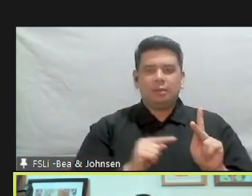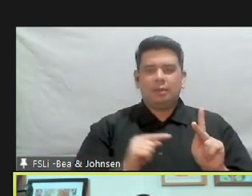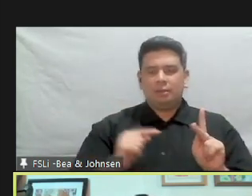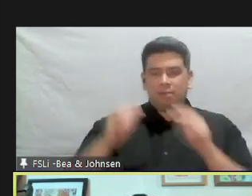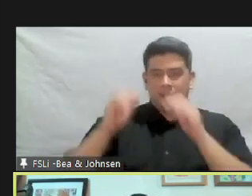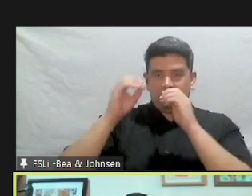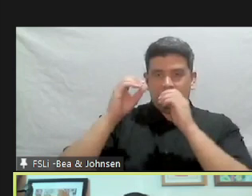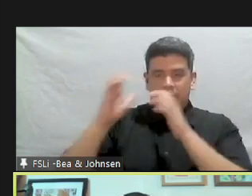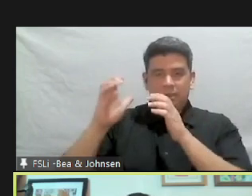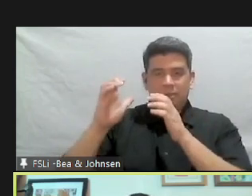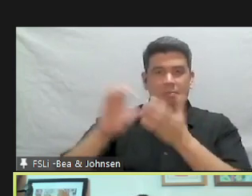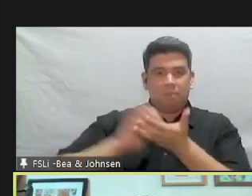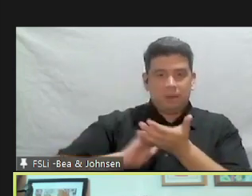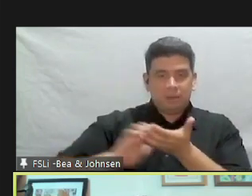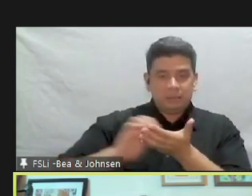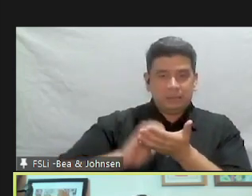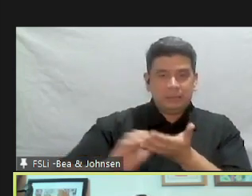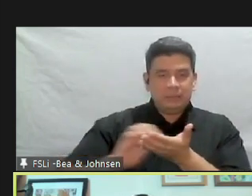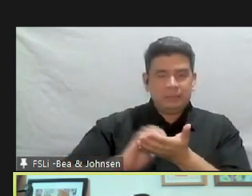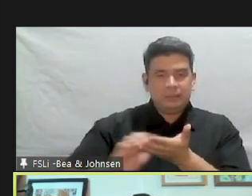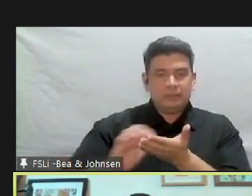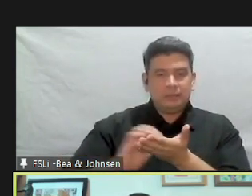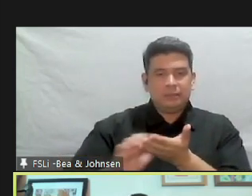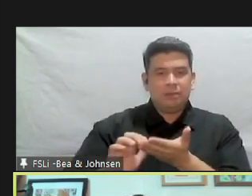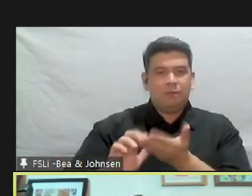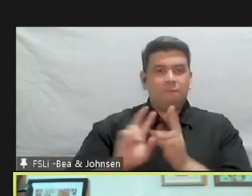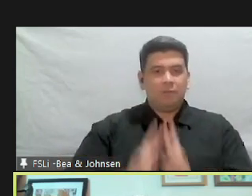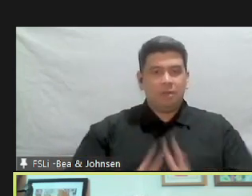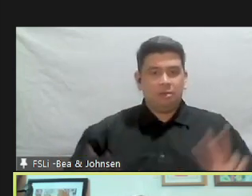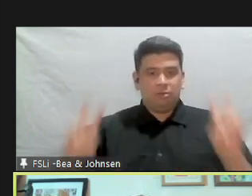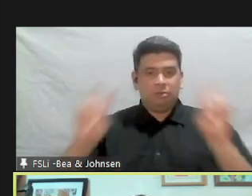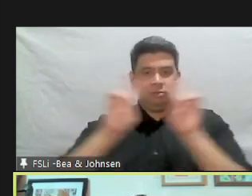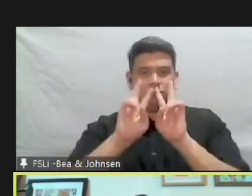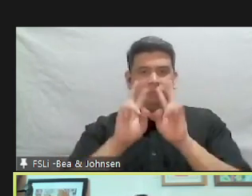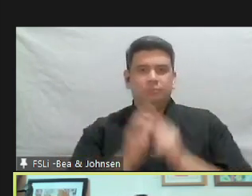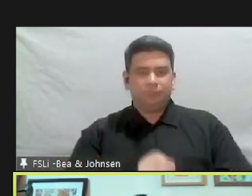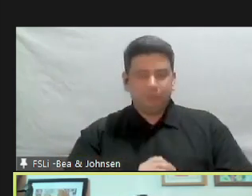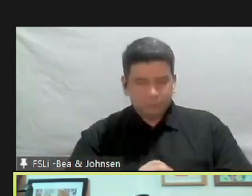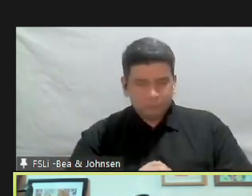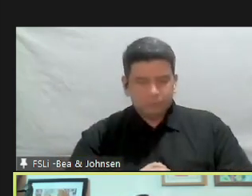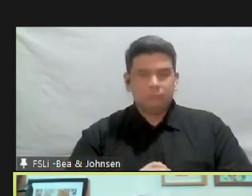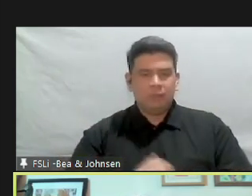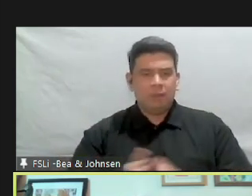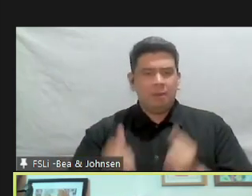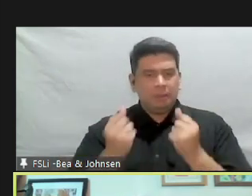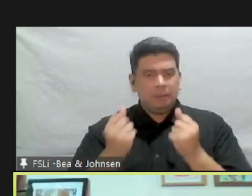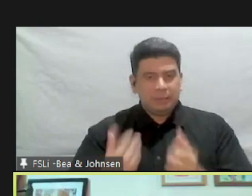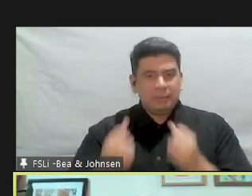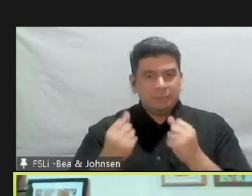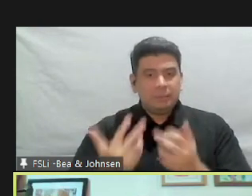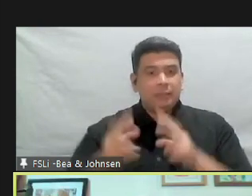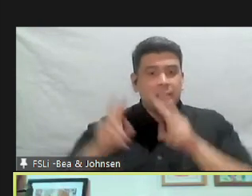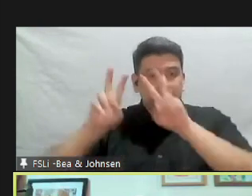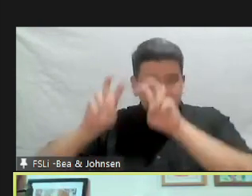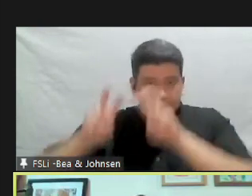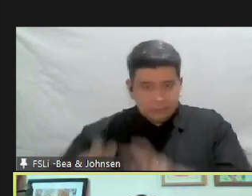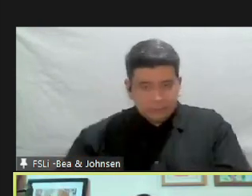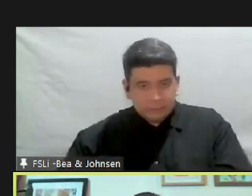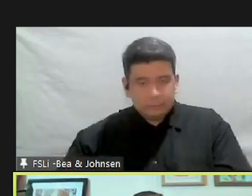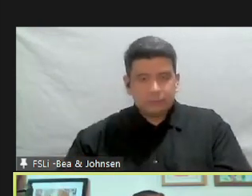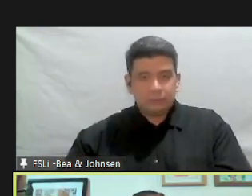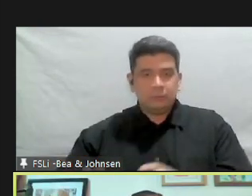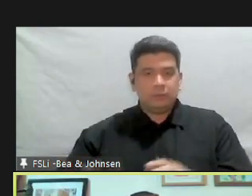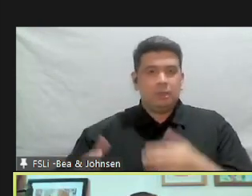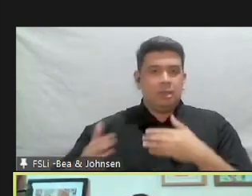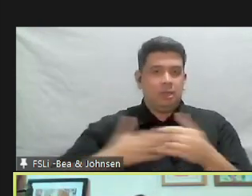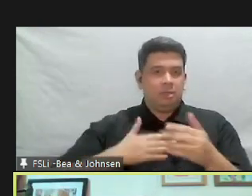umuunlad, pinakita na yan sa karanasan ng lakas, sa maraming research na ginawa ni Ma'am Ched, at maging sa sarili